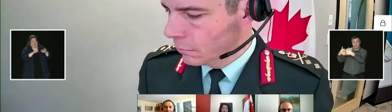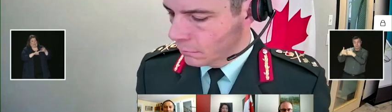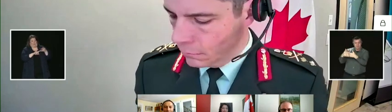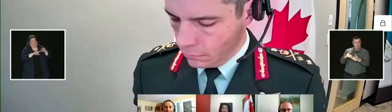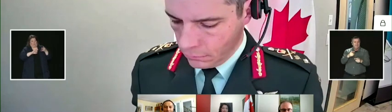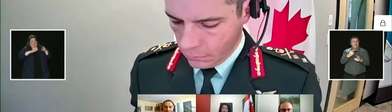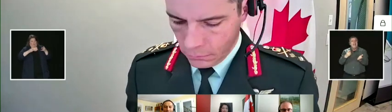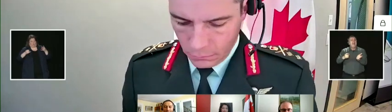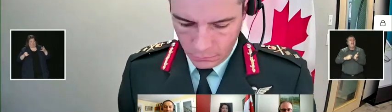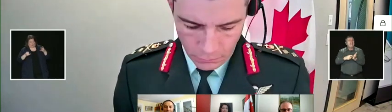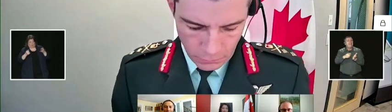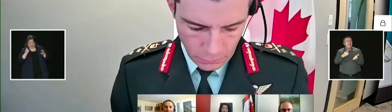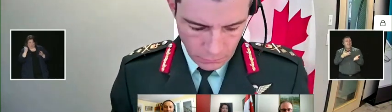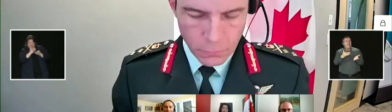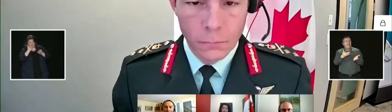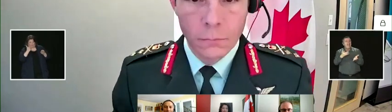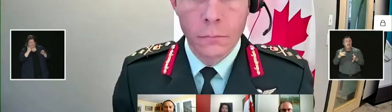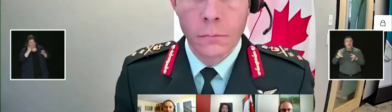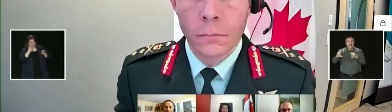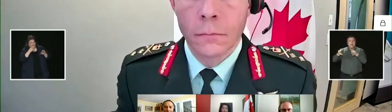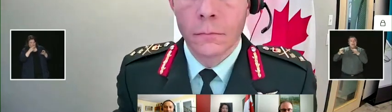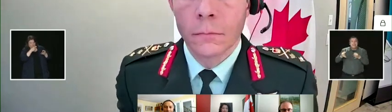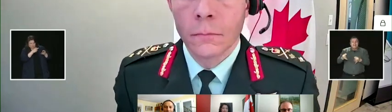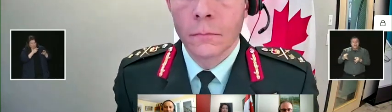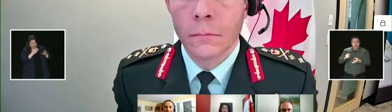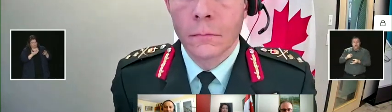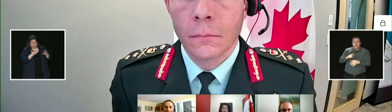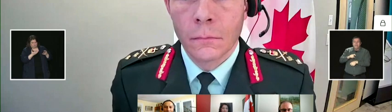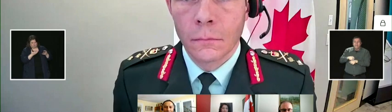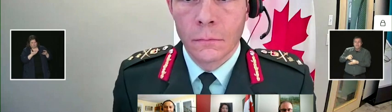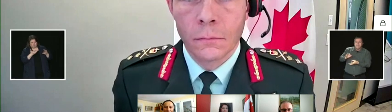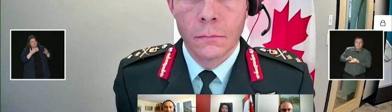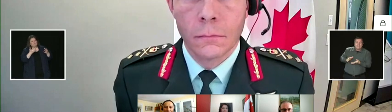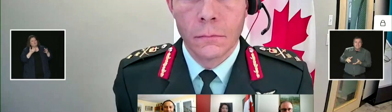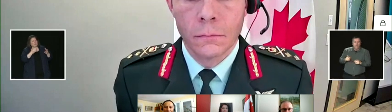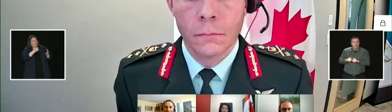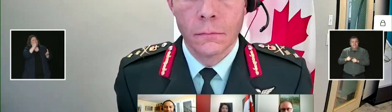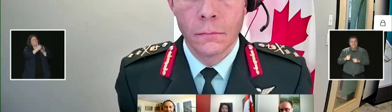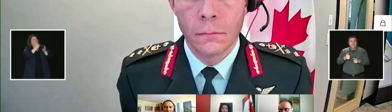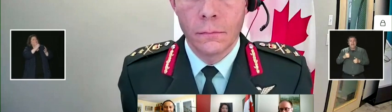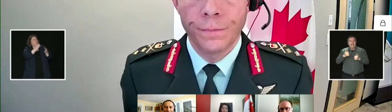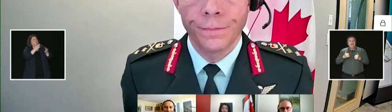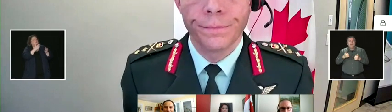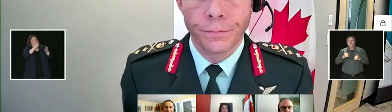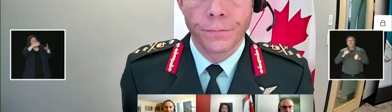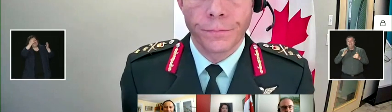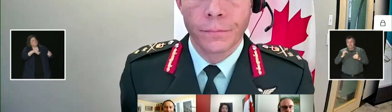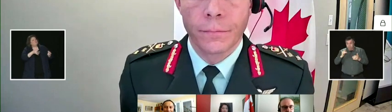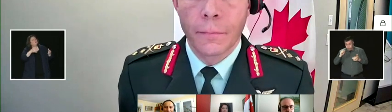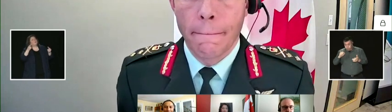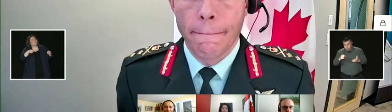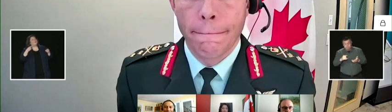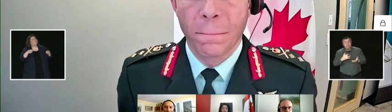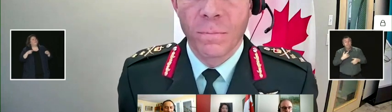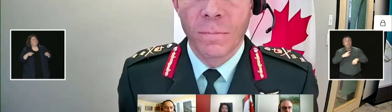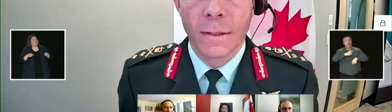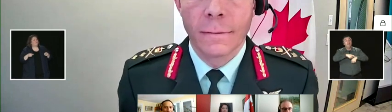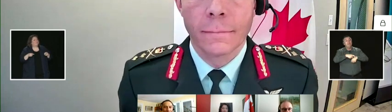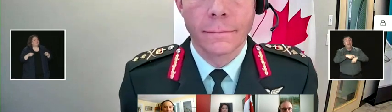États-Unis, pouvez-vous nous dire quand vous attendez une décision plus précisément? Et puis, est-ce qu'on sait déjà quel serait le délai